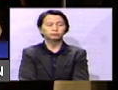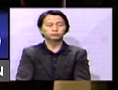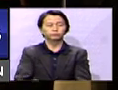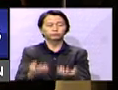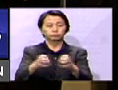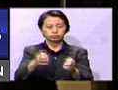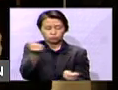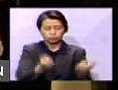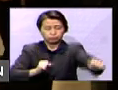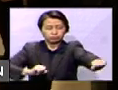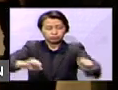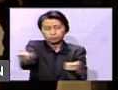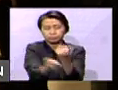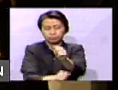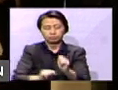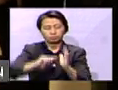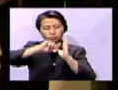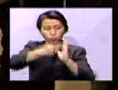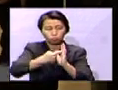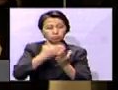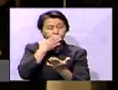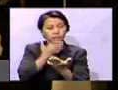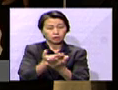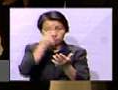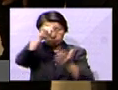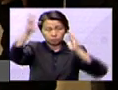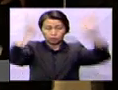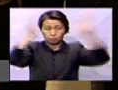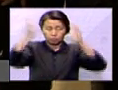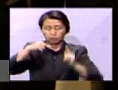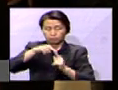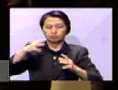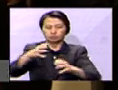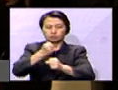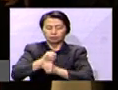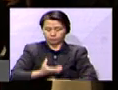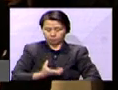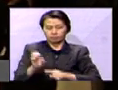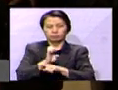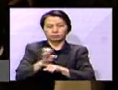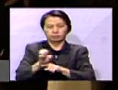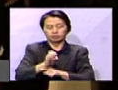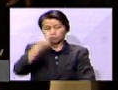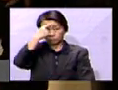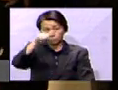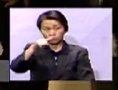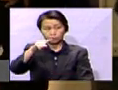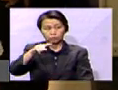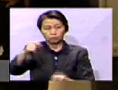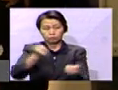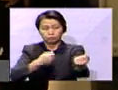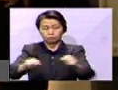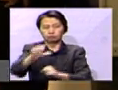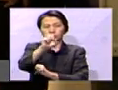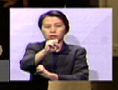Acara silat membuka tirai dengan permulaan yang baik untuk Malaysia apabila merangkul pingat emas bagi acara silat